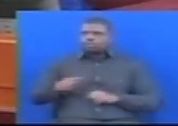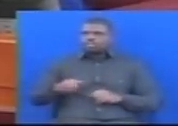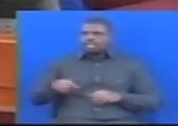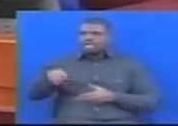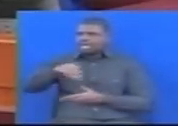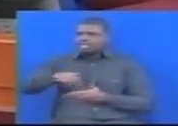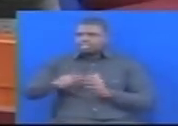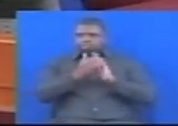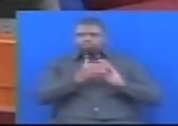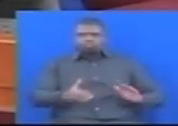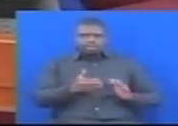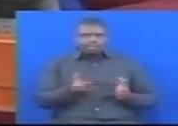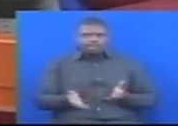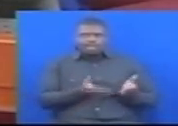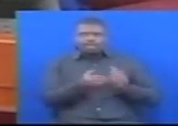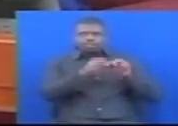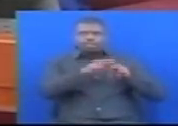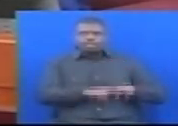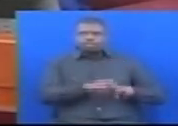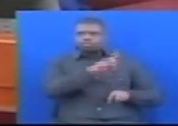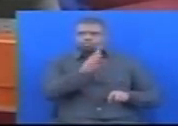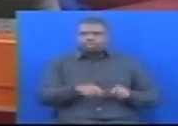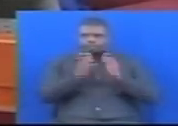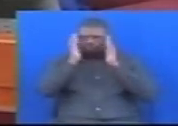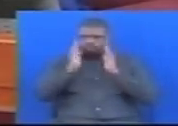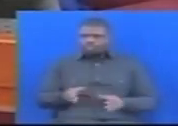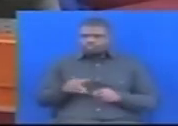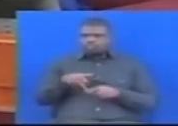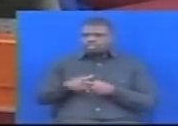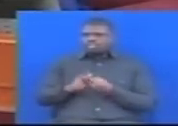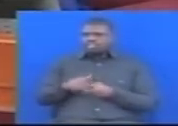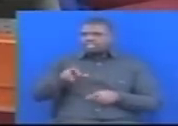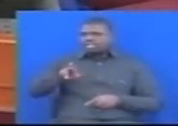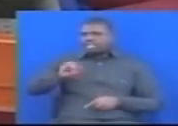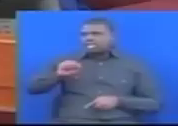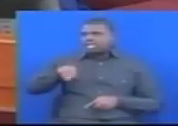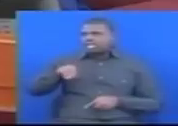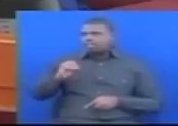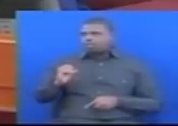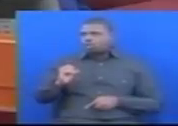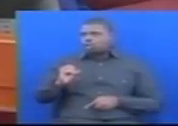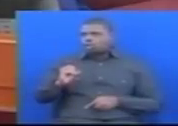ardhi, nyumba na maendeleo ya makazi. Swali linaulizwa na mheshimiwa engineer Ramo